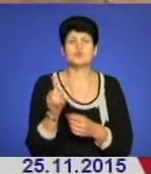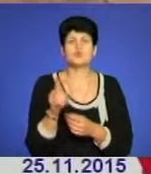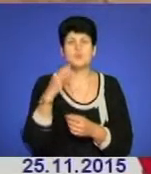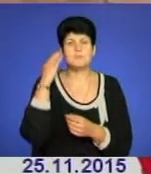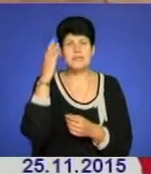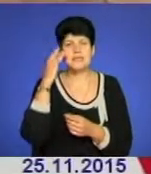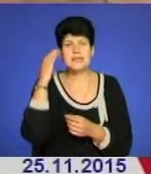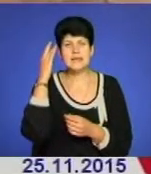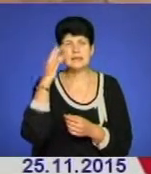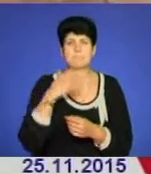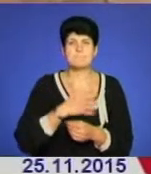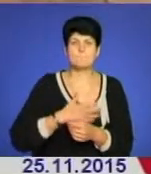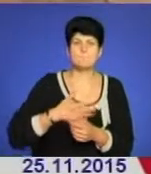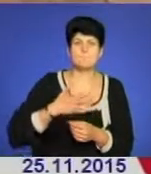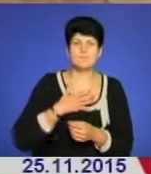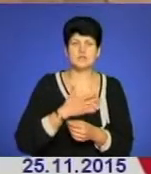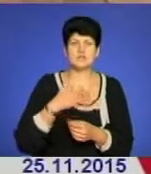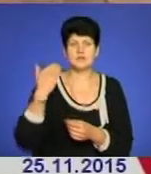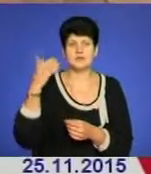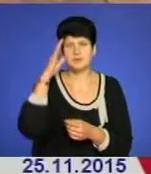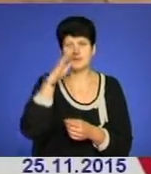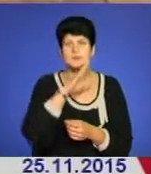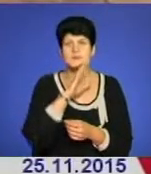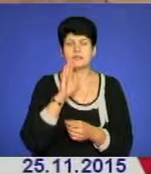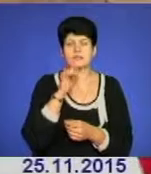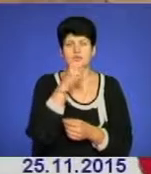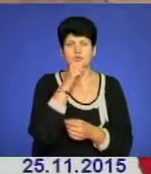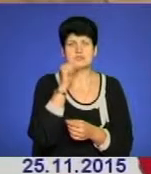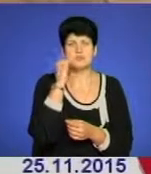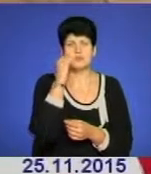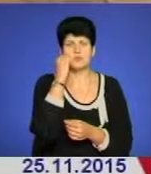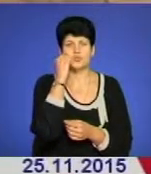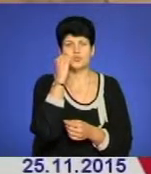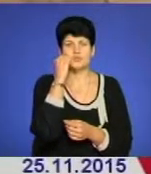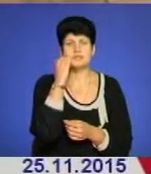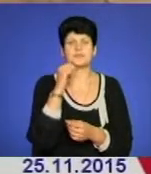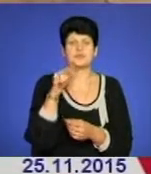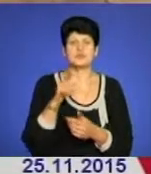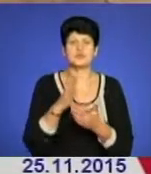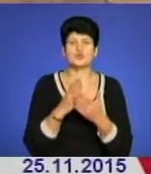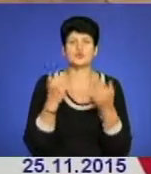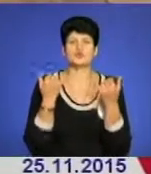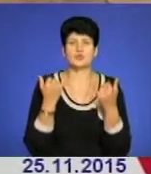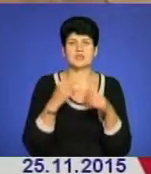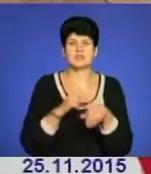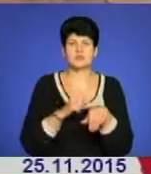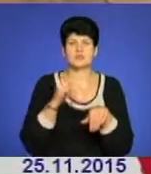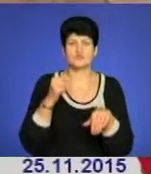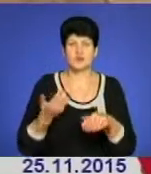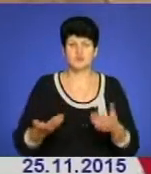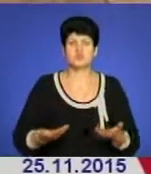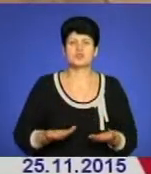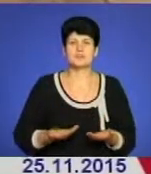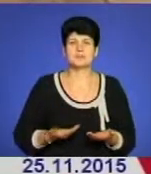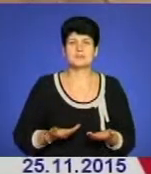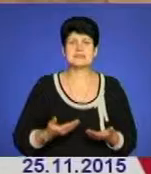мріяли, переживали їхні батьки, дідусі, бабусі. Тобто те, що ми і сьогодні відчуваємо і живемо,